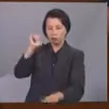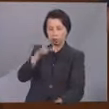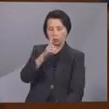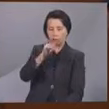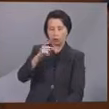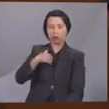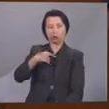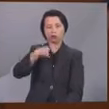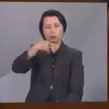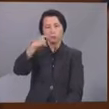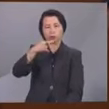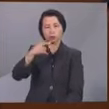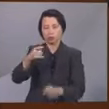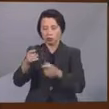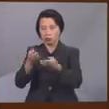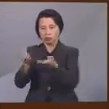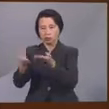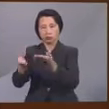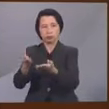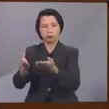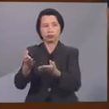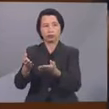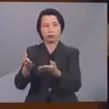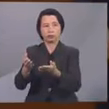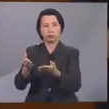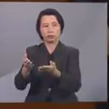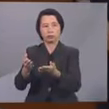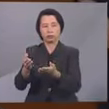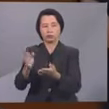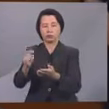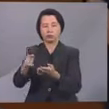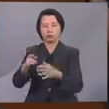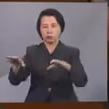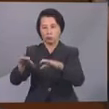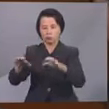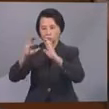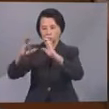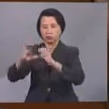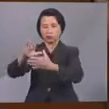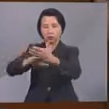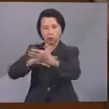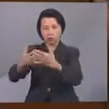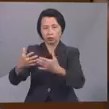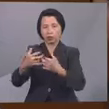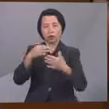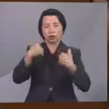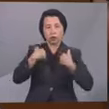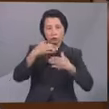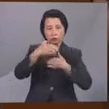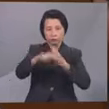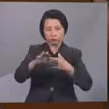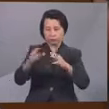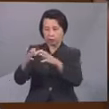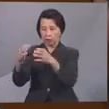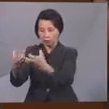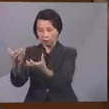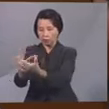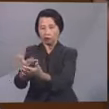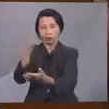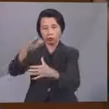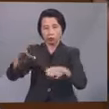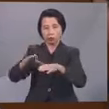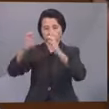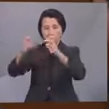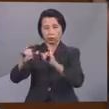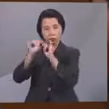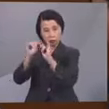bahawa perkhidmatan kesihatan di Depo Tahanan Imigresen dibuat secara berkala. Adakah selepas wujudnya kluster baharu ini akan dibuat